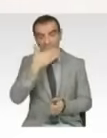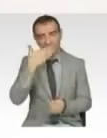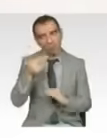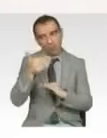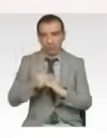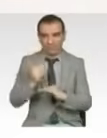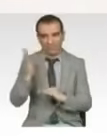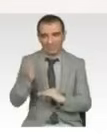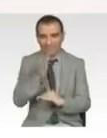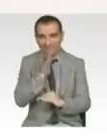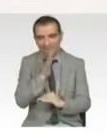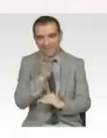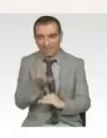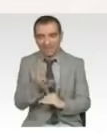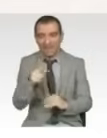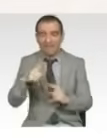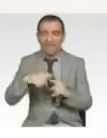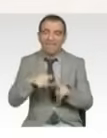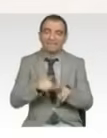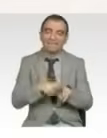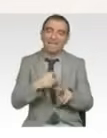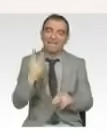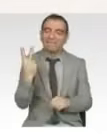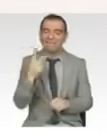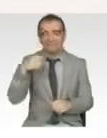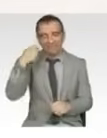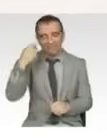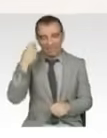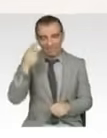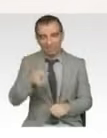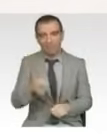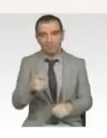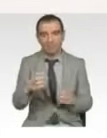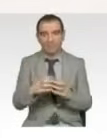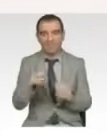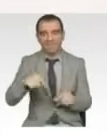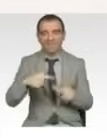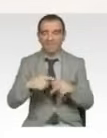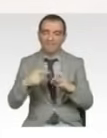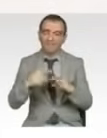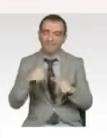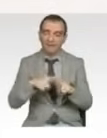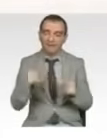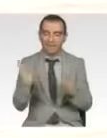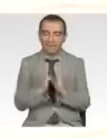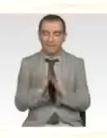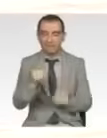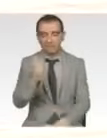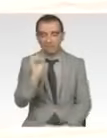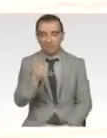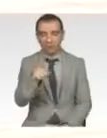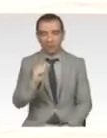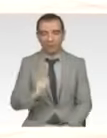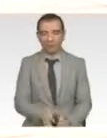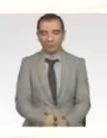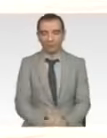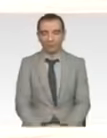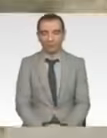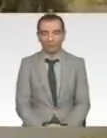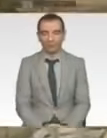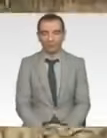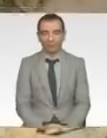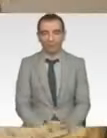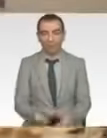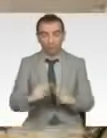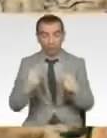tabii gidebilirler. Tay 2 Ebabil takımı filminin buyurun fragmanıyla sizleri baş başa bırakıyorum.